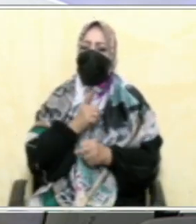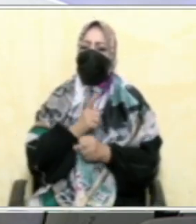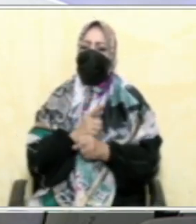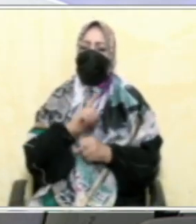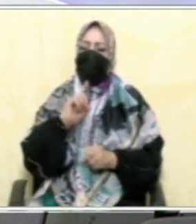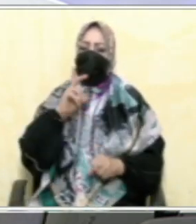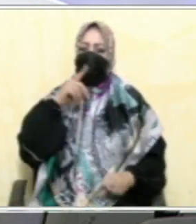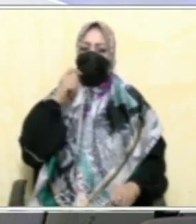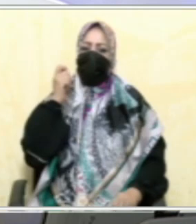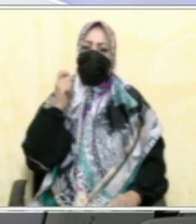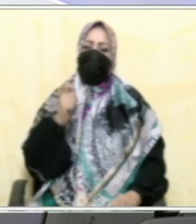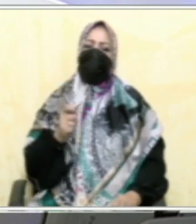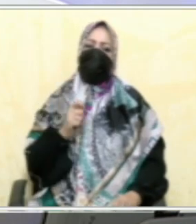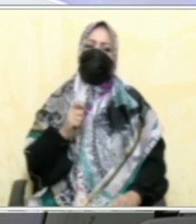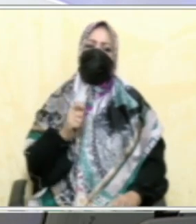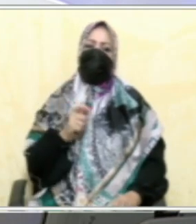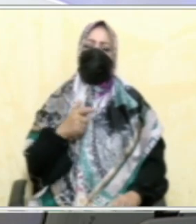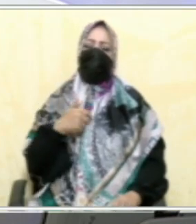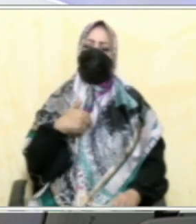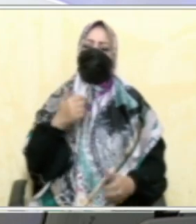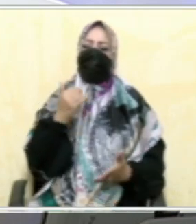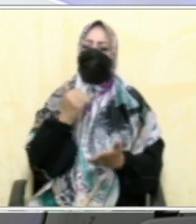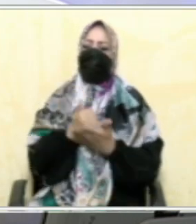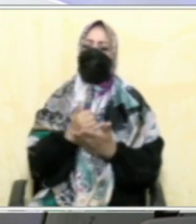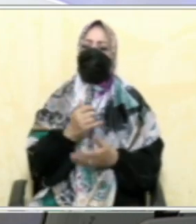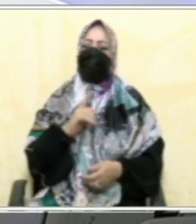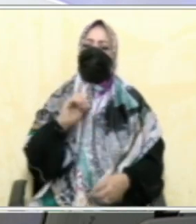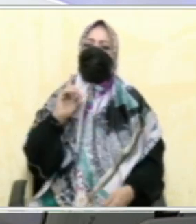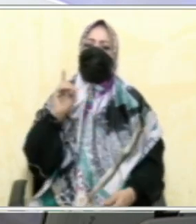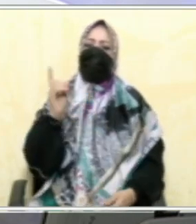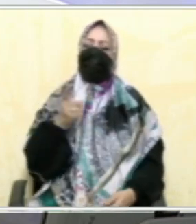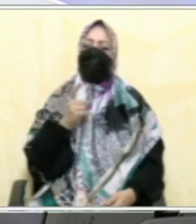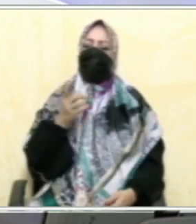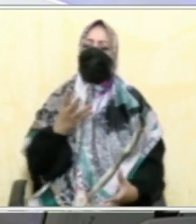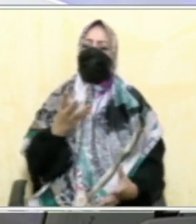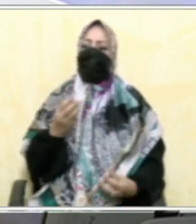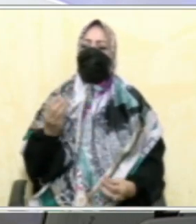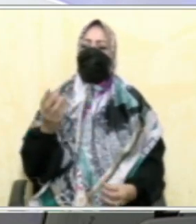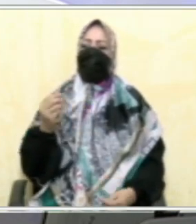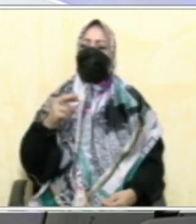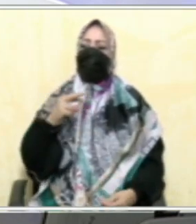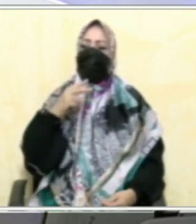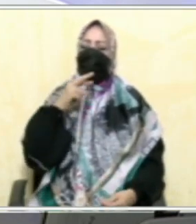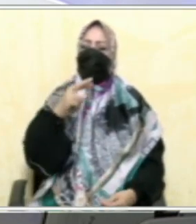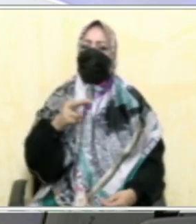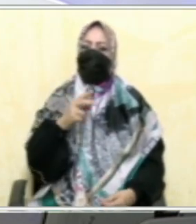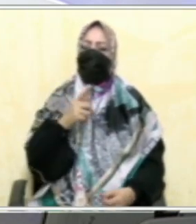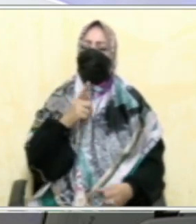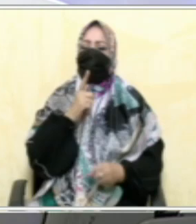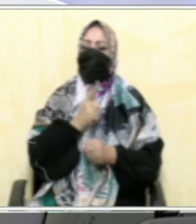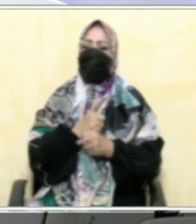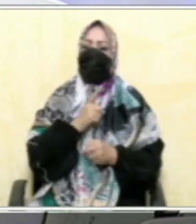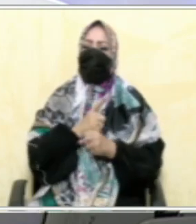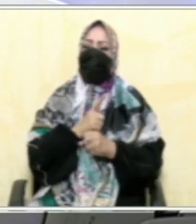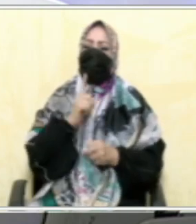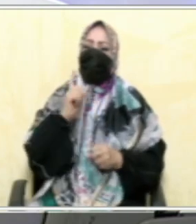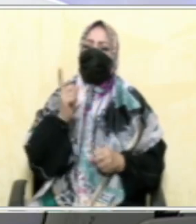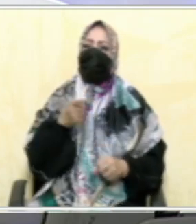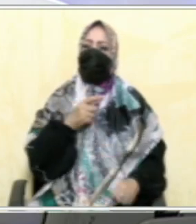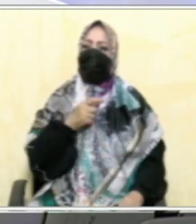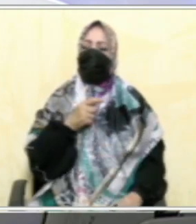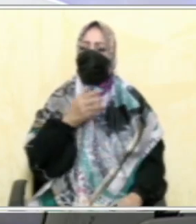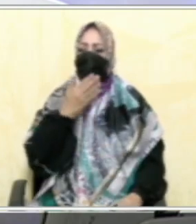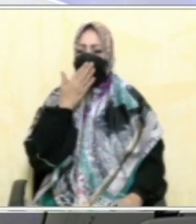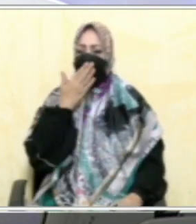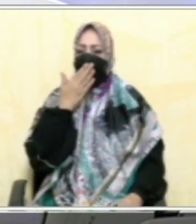هم المدرسون، لكن لا يعني هذا أن نسكت عن المدرسات، لا. تخيلوا وصلت درجة التغشيش من الأبلات للأسف،